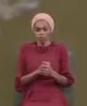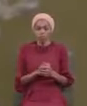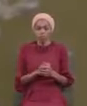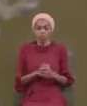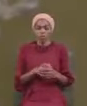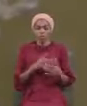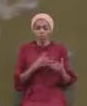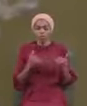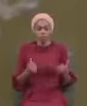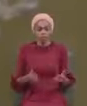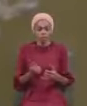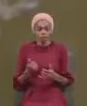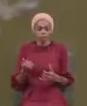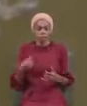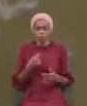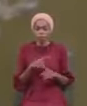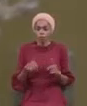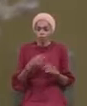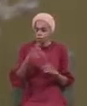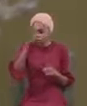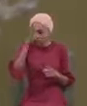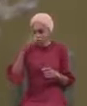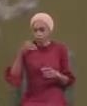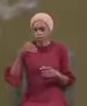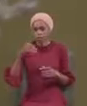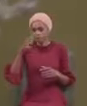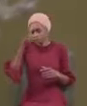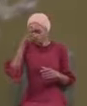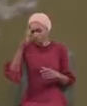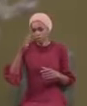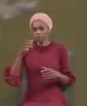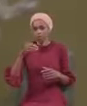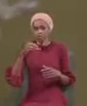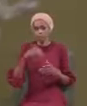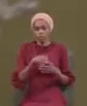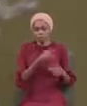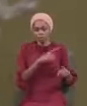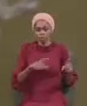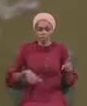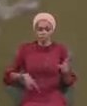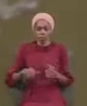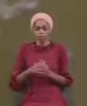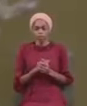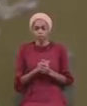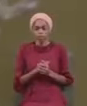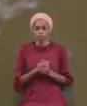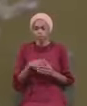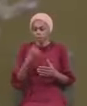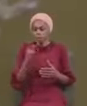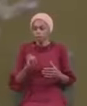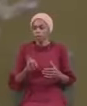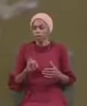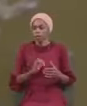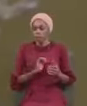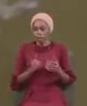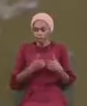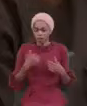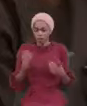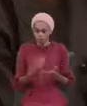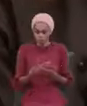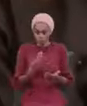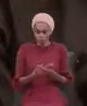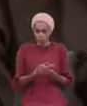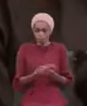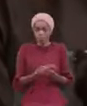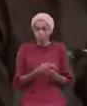qu'il a qu'il dit qu'il a c'est dans ma poche comme son fils comme son enfant il a des